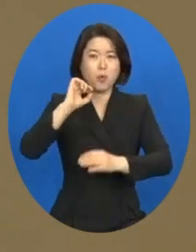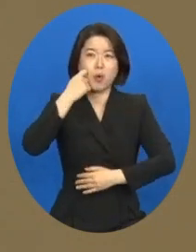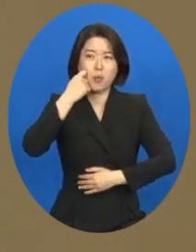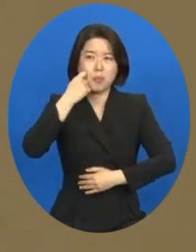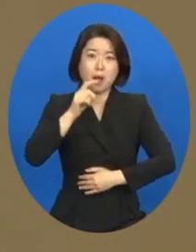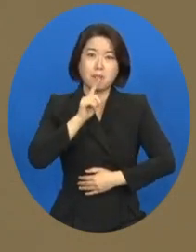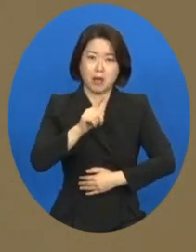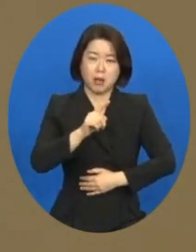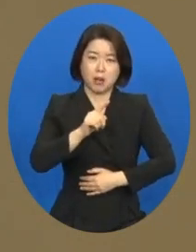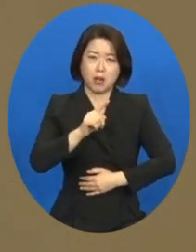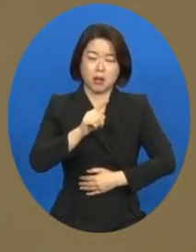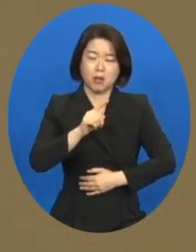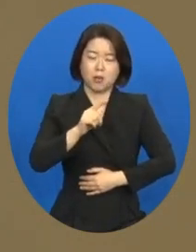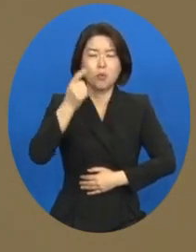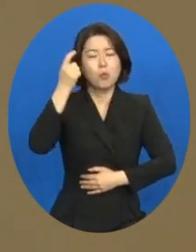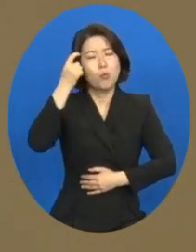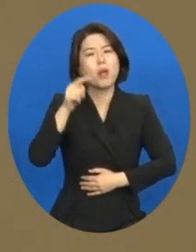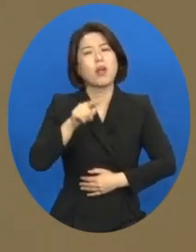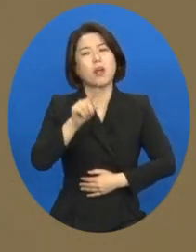왜 이렇게 되는 거죠?